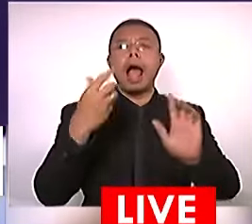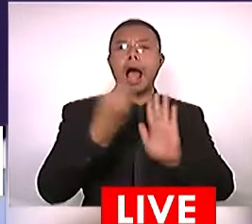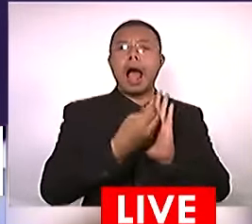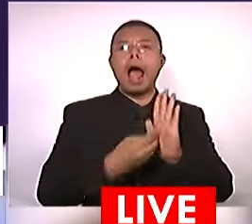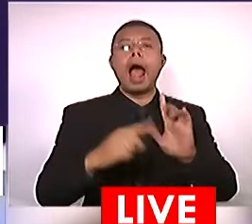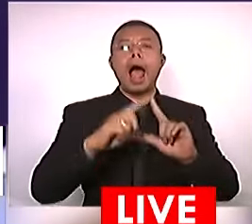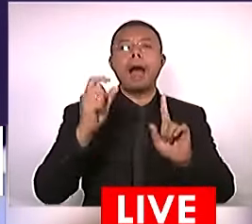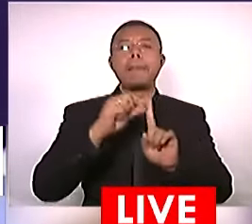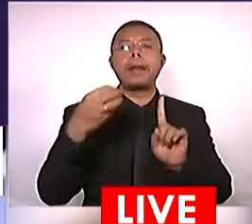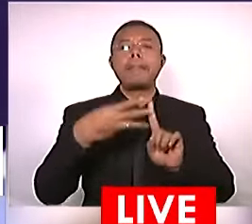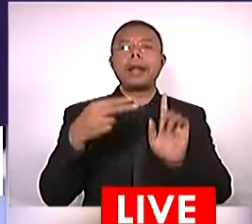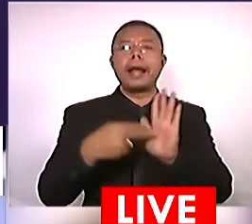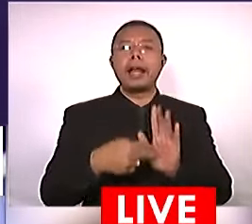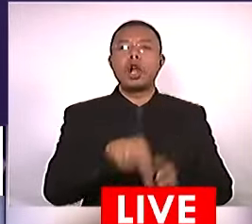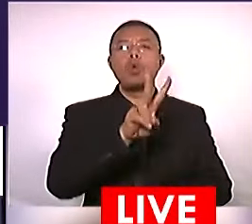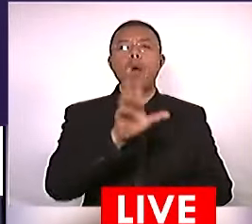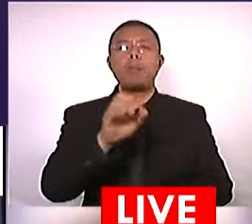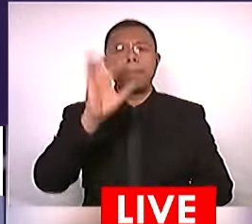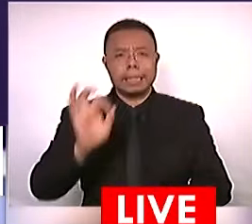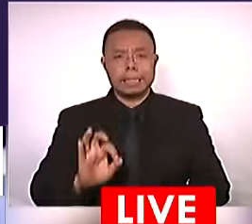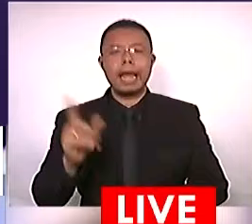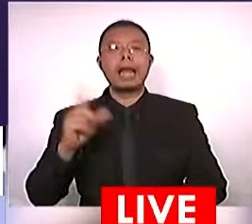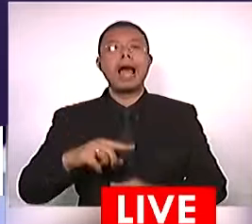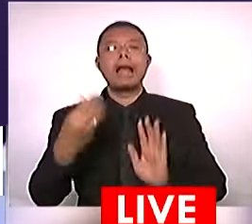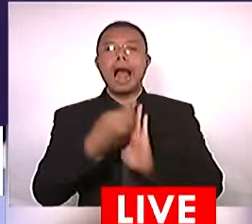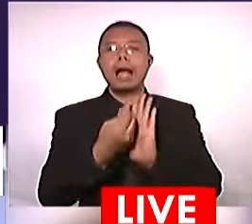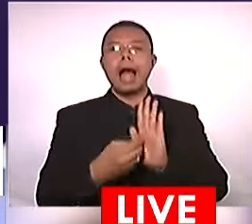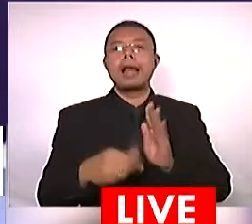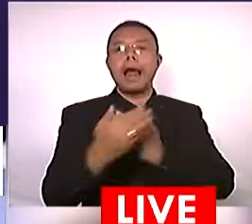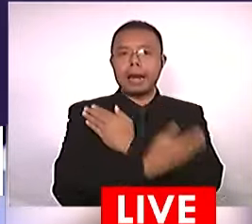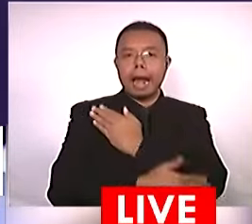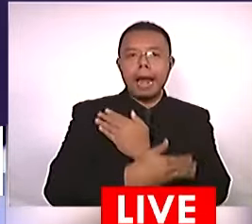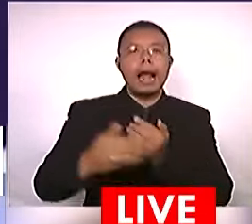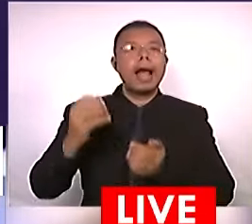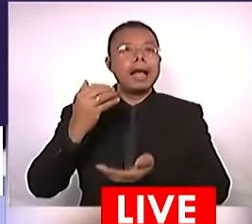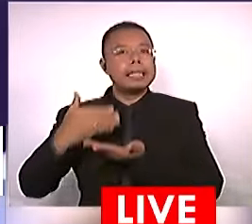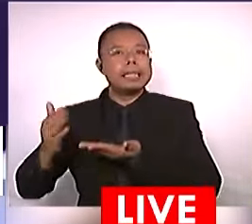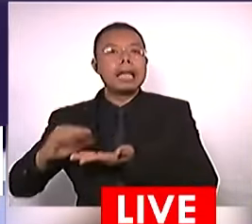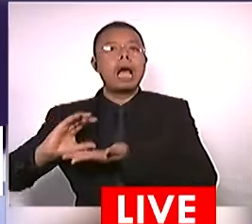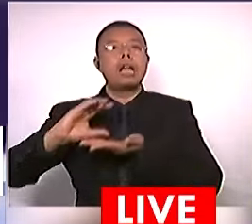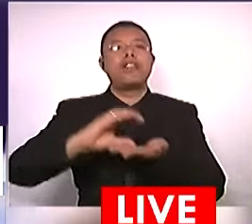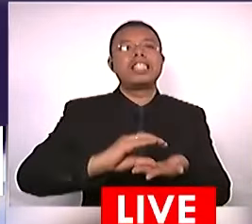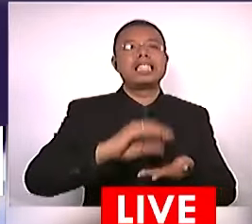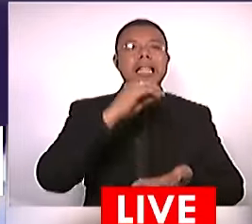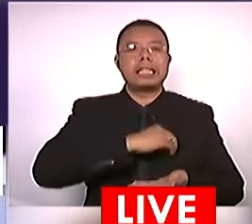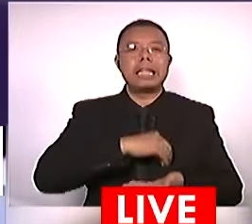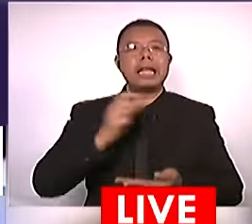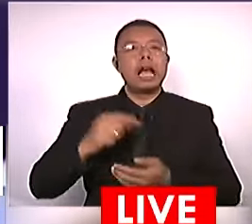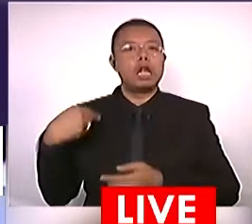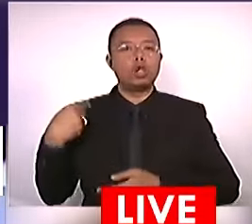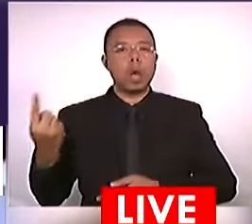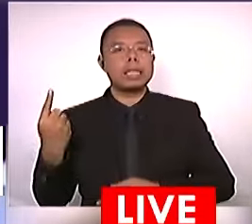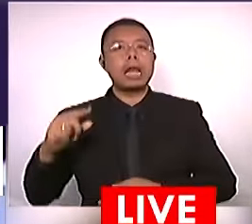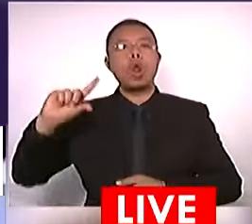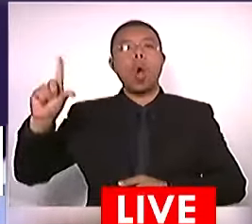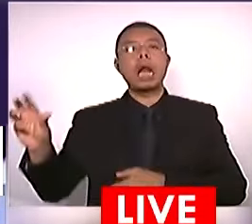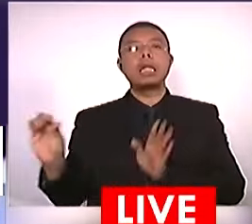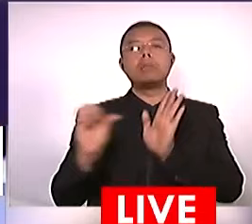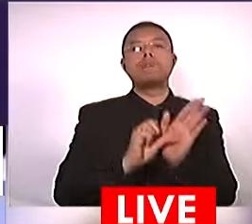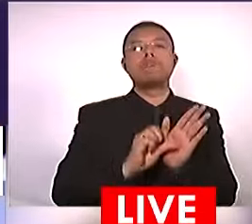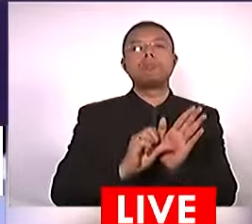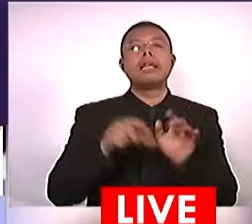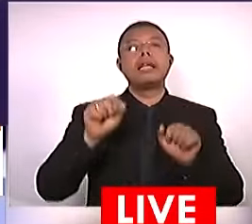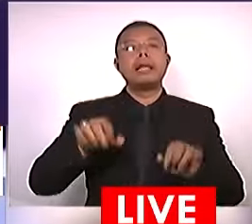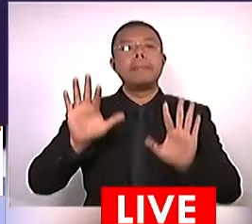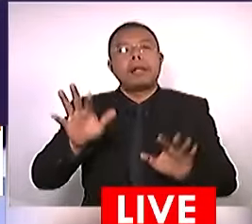yang digunakan hanya 20% sisanya investasi dari swasta dan investasi dari luar negeri ini